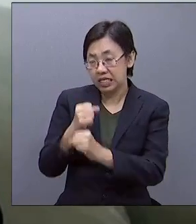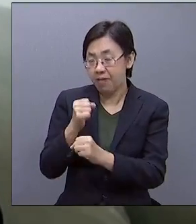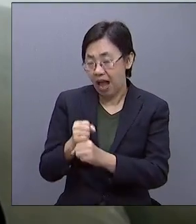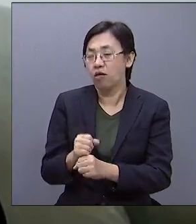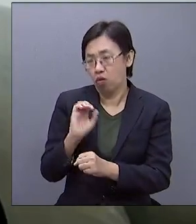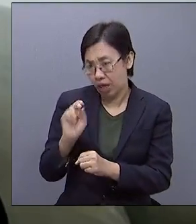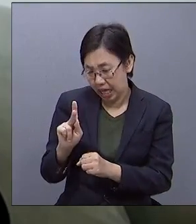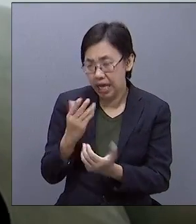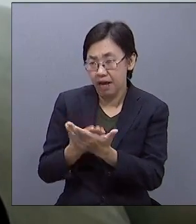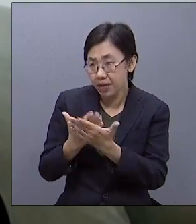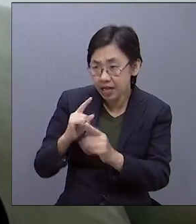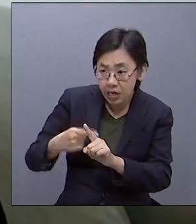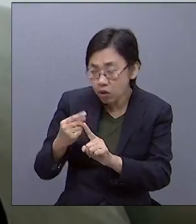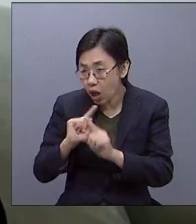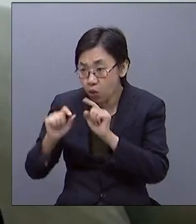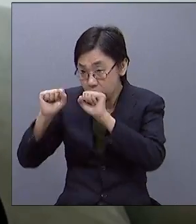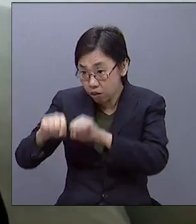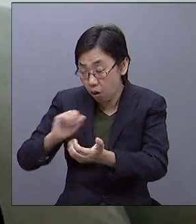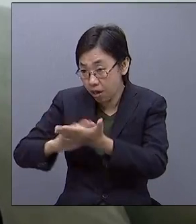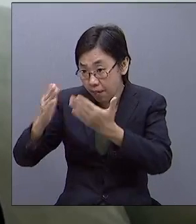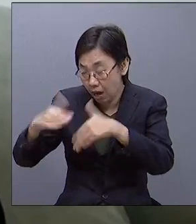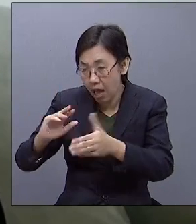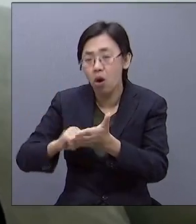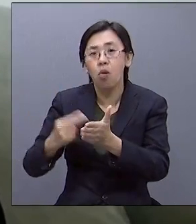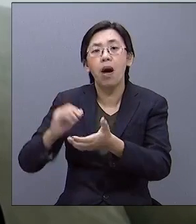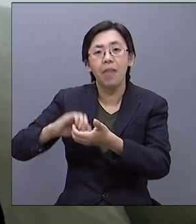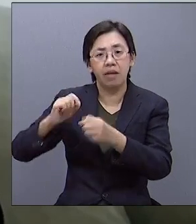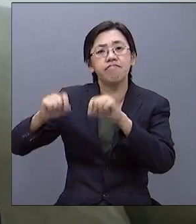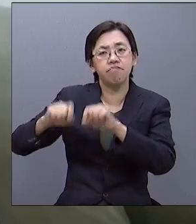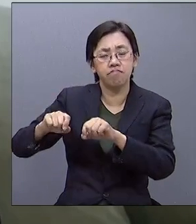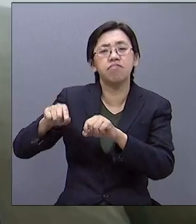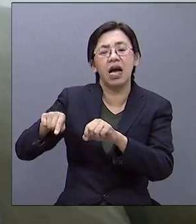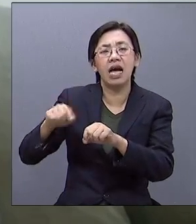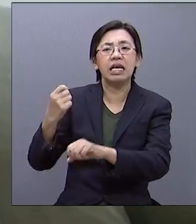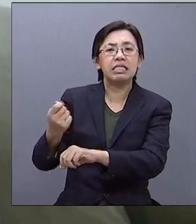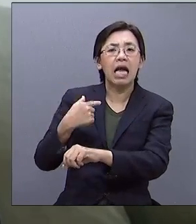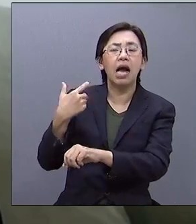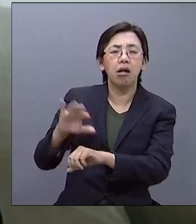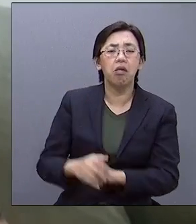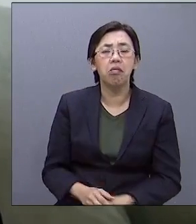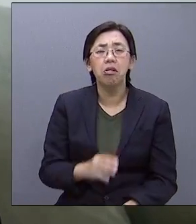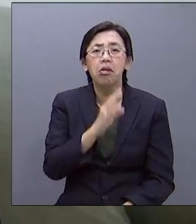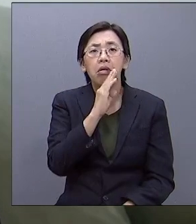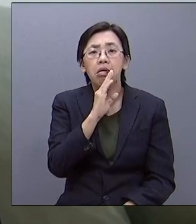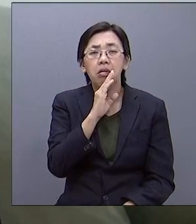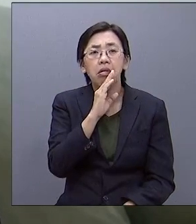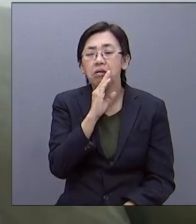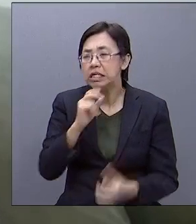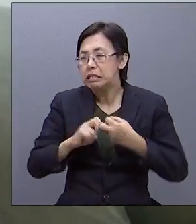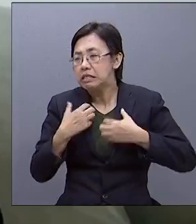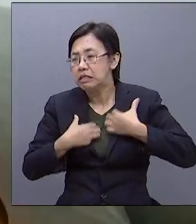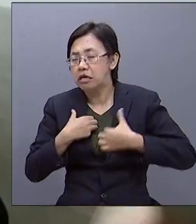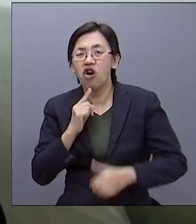ค่าจ้างตลอดนะครับตรงนี้ถือว่าสัญญาจ้างเกิดแล้วนะครับคุณสามารถที่จะไปร้องเรีย